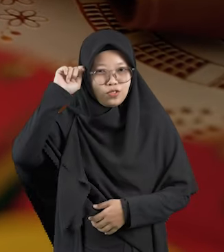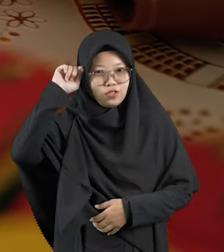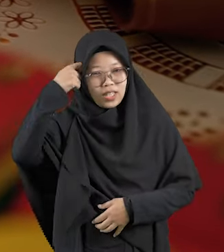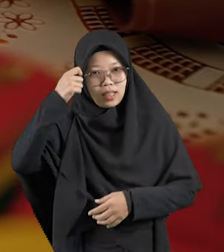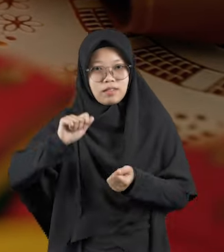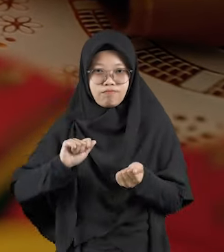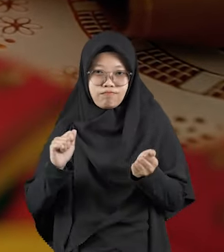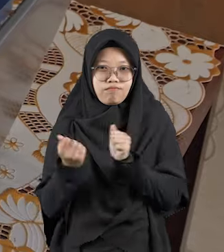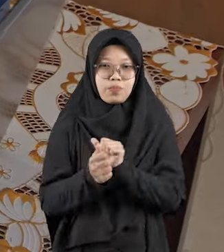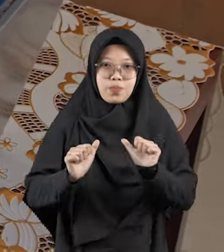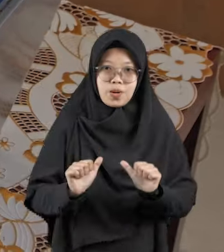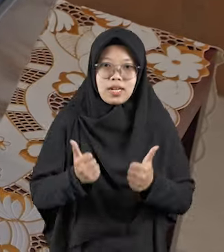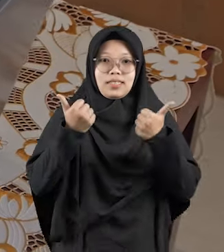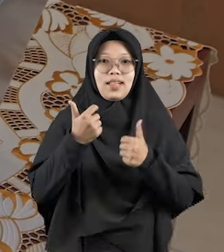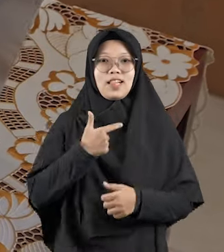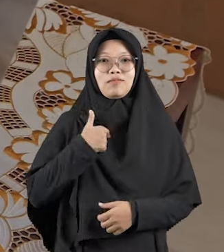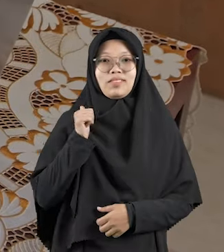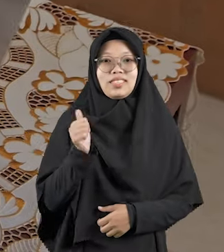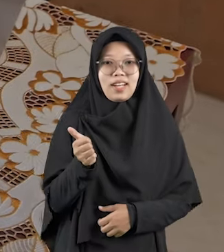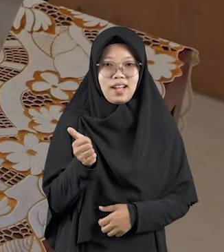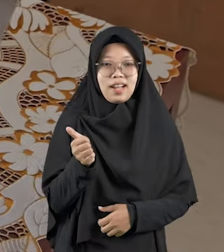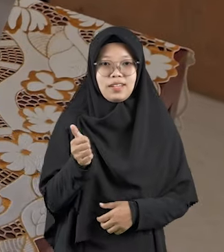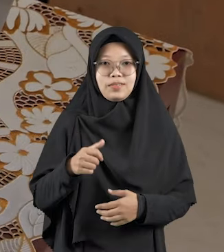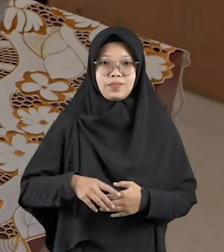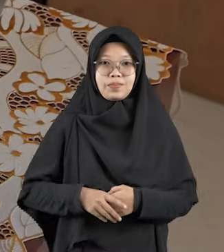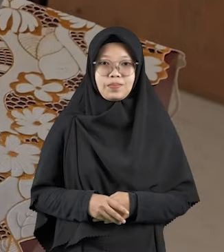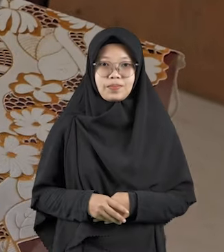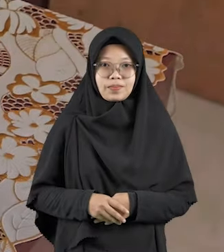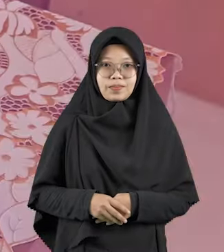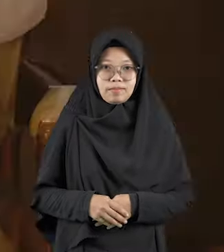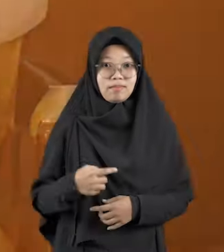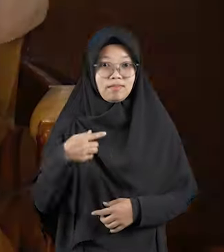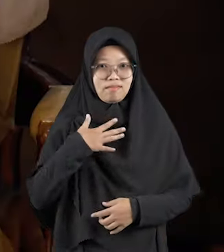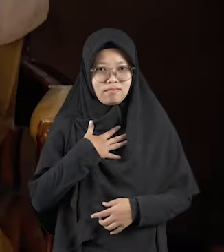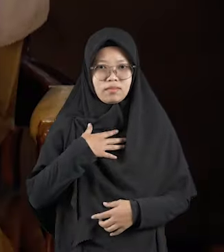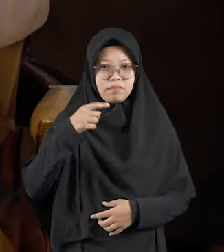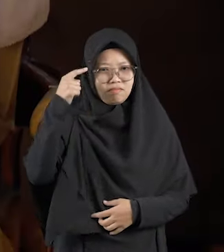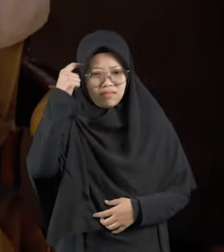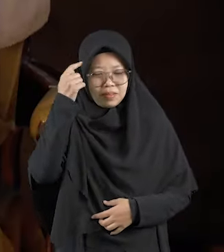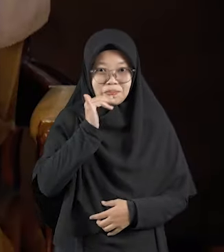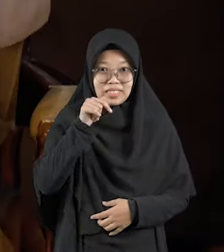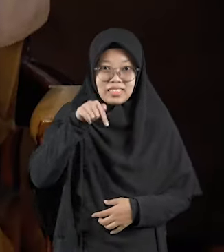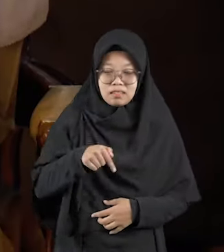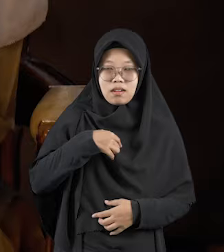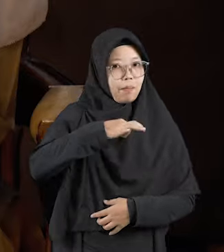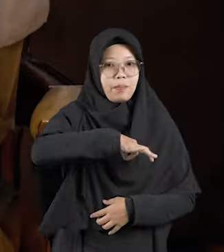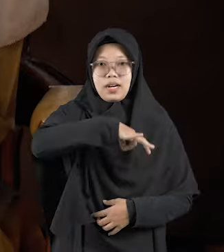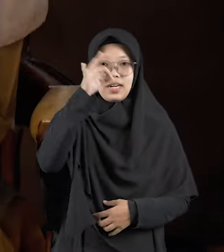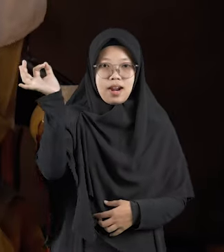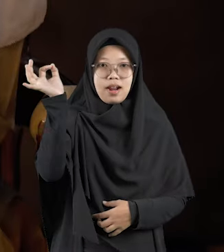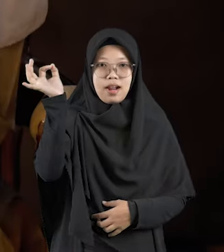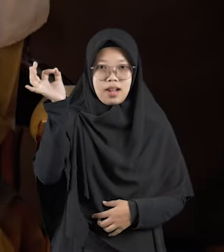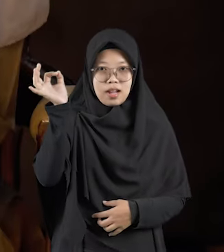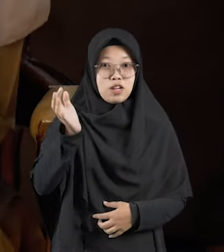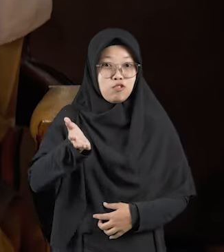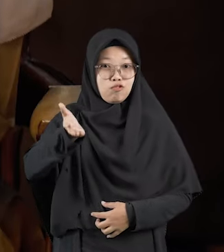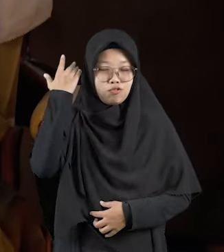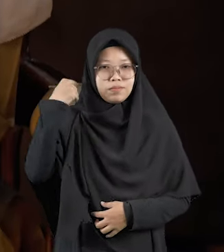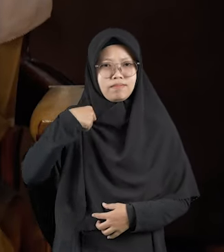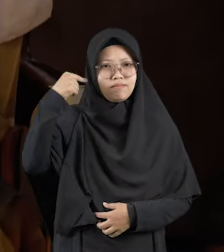berusaha, sesulit apapun situasi dan keadaannya. Saya tidak pernah terpikir akan sampai di titik